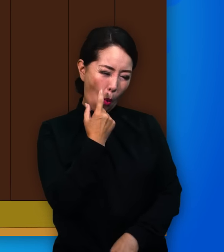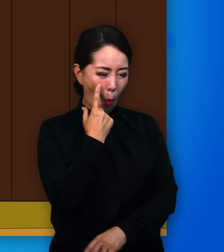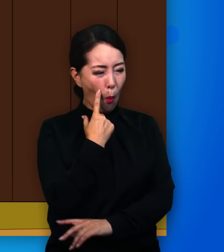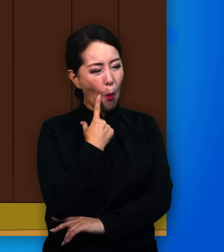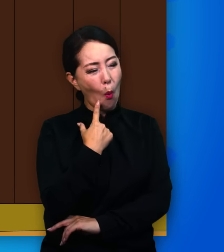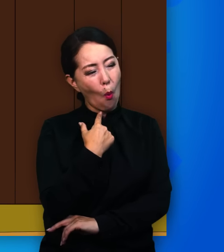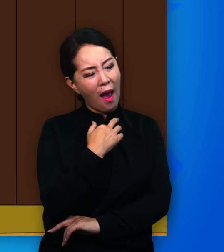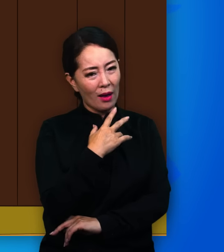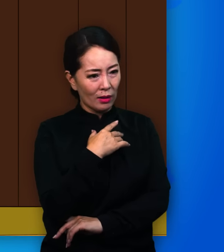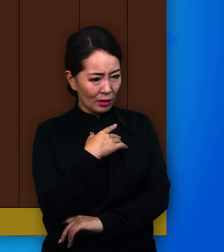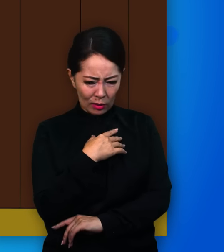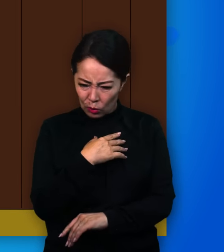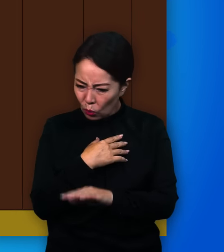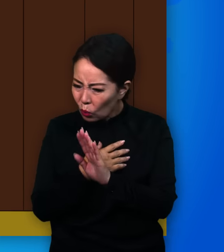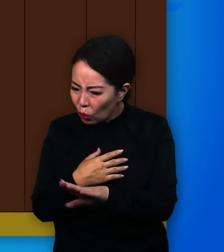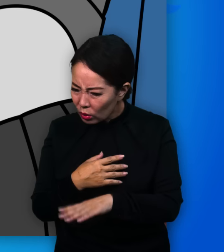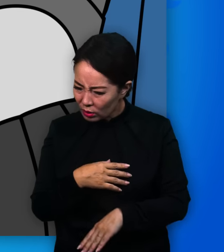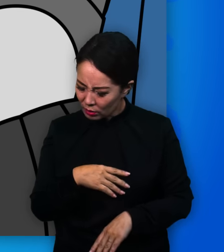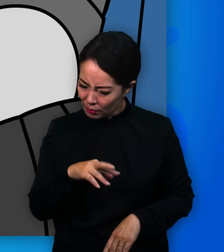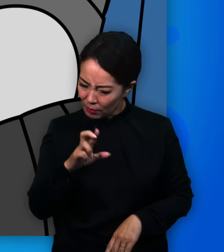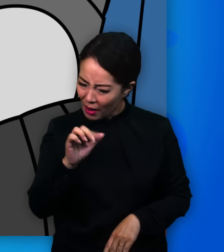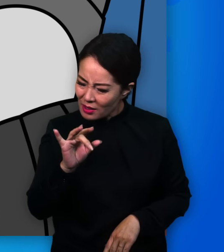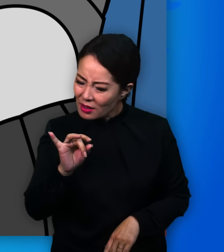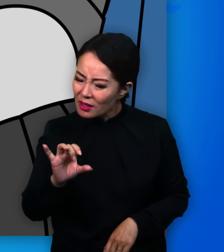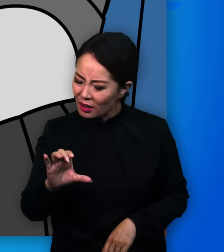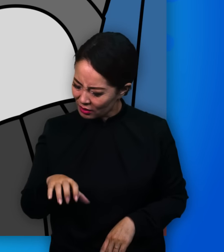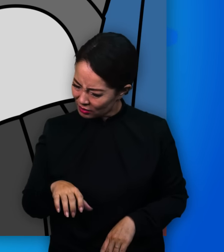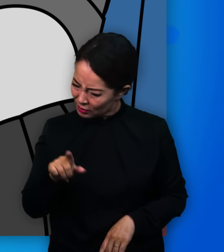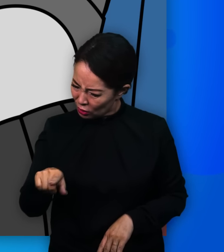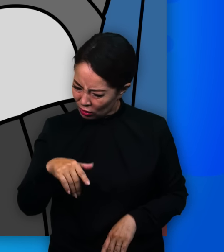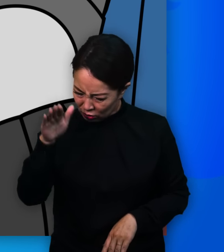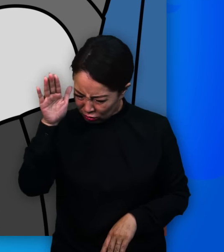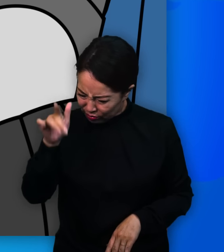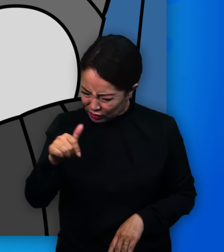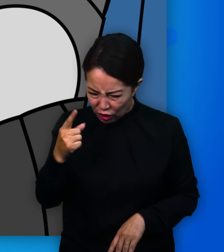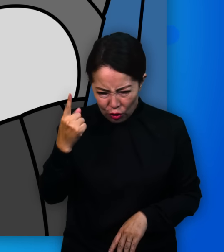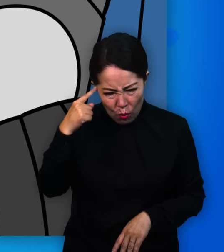да. Бидний ухааны ялгаа жоохон гараад байна уу юу?